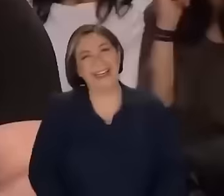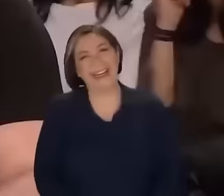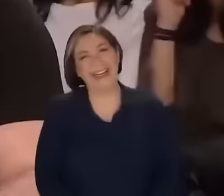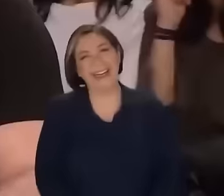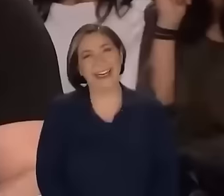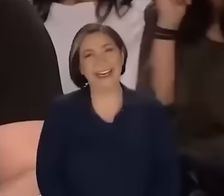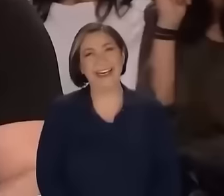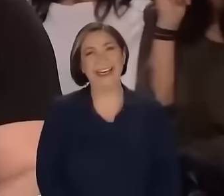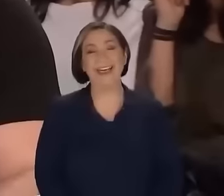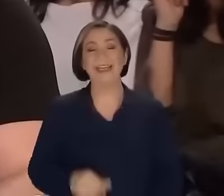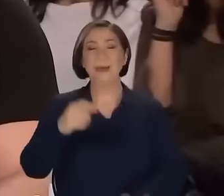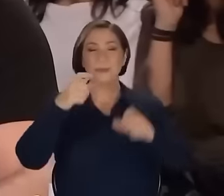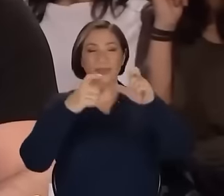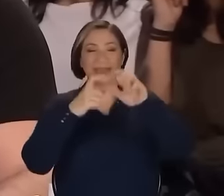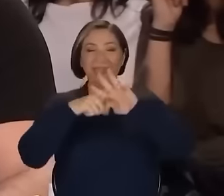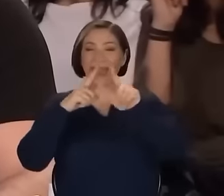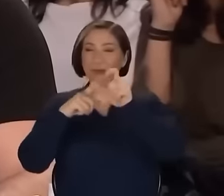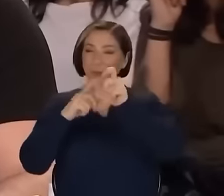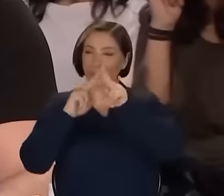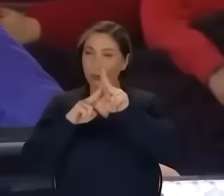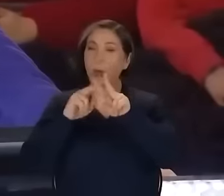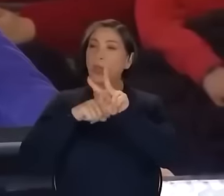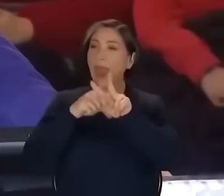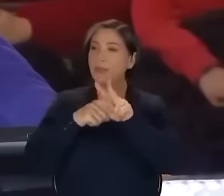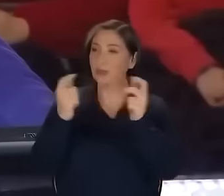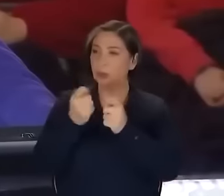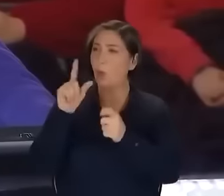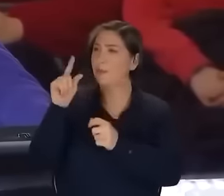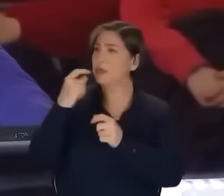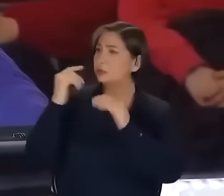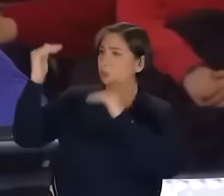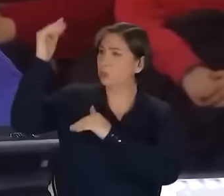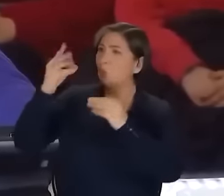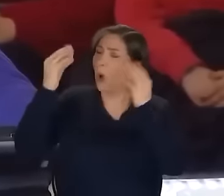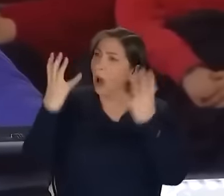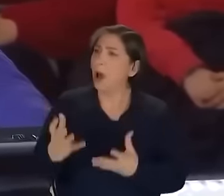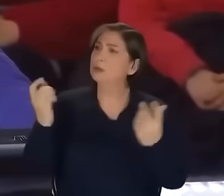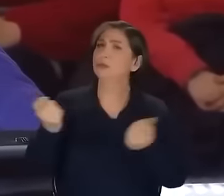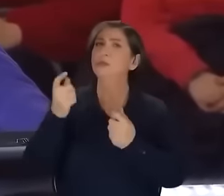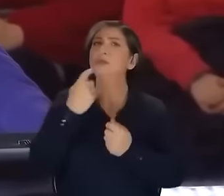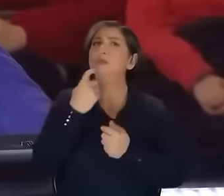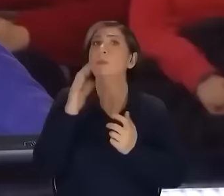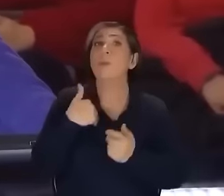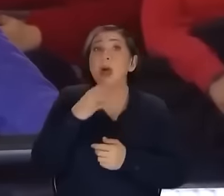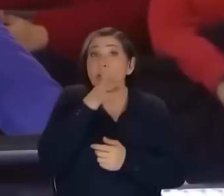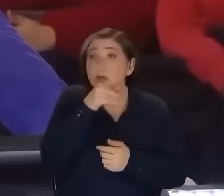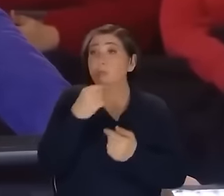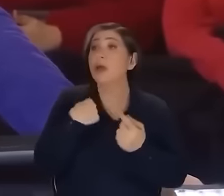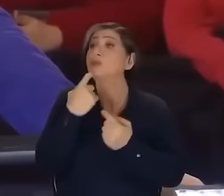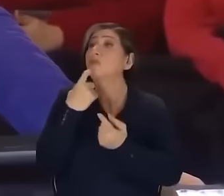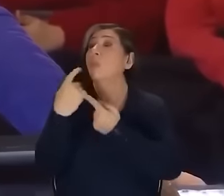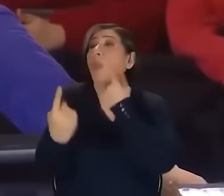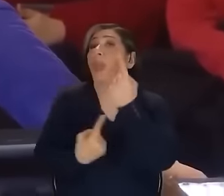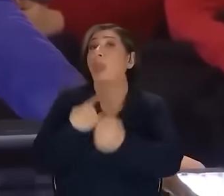ben Selçuk Yöntem'le çalışırken görüyorum. Benden 11 yaş büyük ve çok ağır bir yükün altına girmiş. Hiç böyle bir yaş. Ben yaştan konuşuyorum.